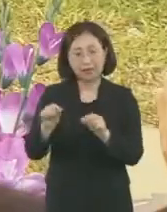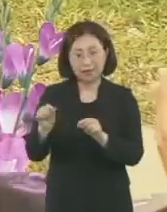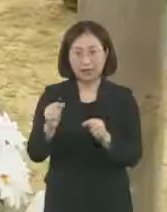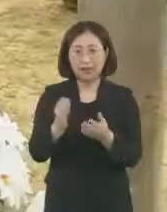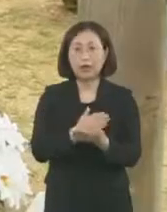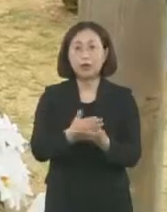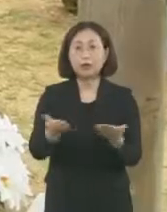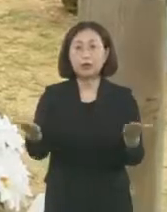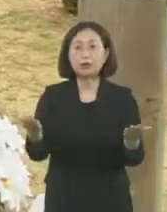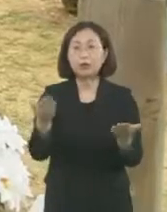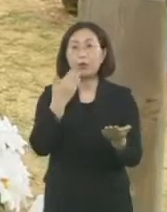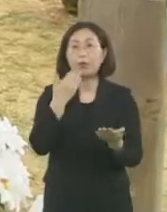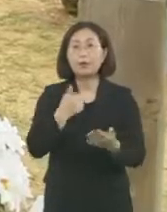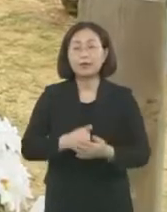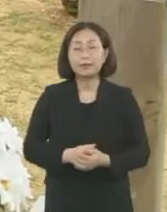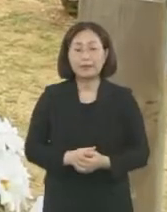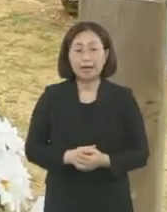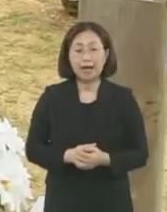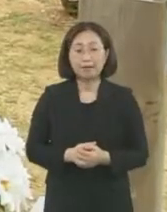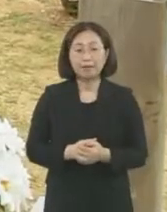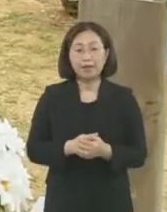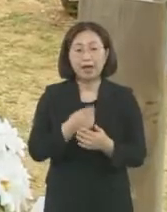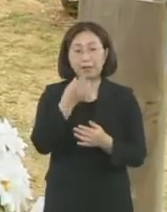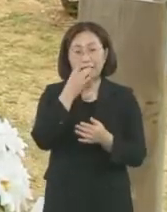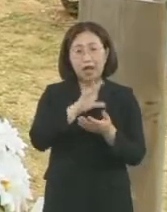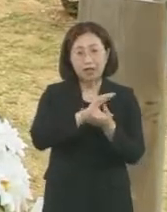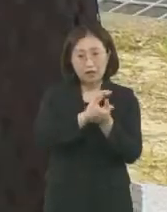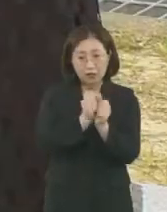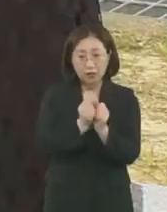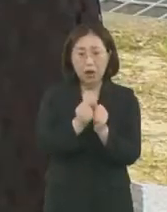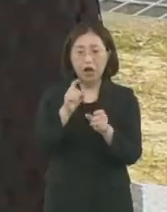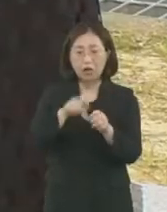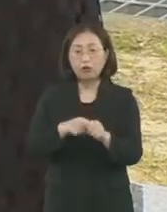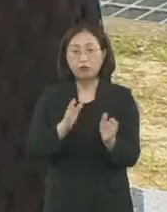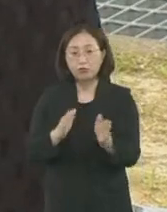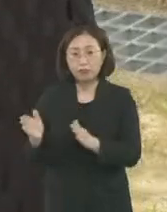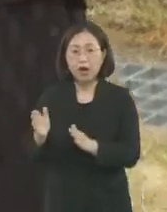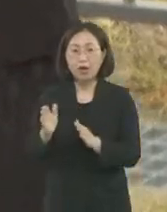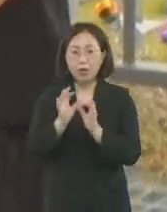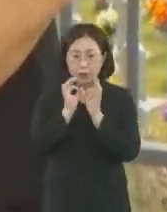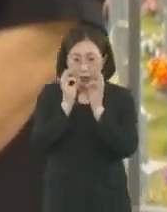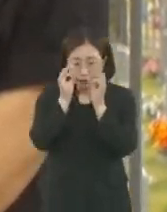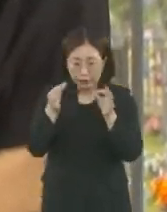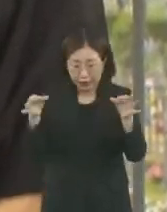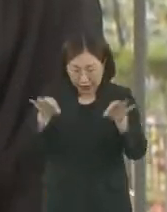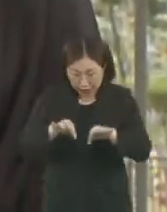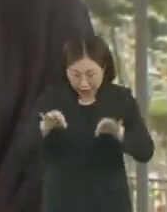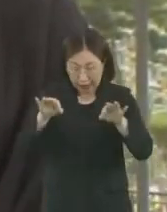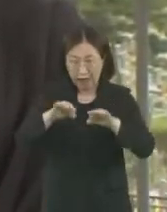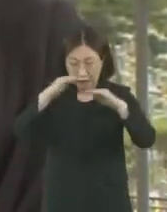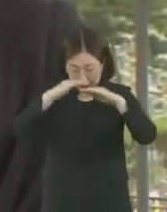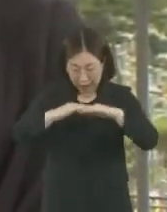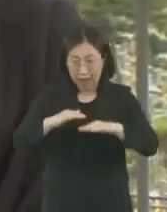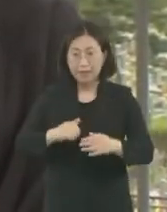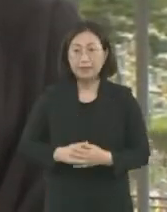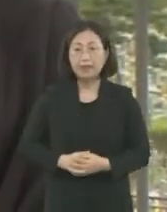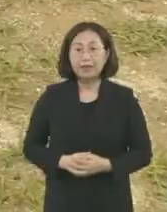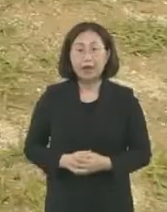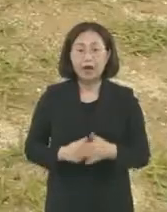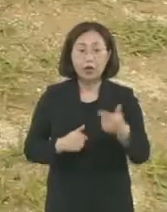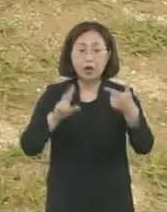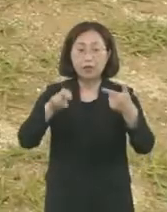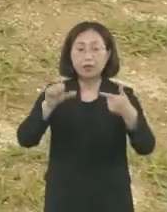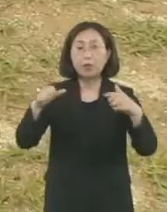합니다. 한 유가족은 막걸리와 떡을 준비하고 정성스레 제를 올립니다. 6.25 전쟁에